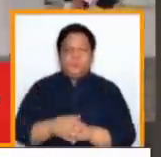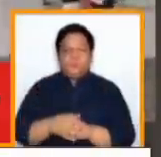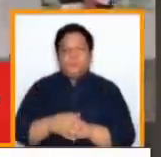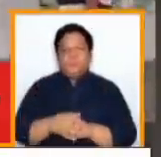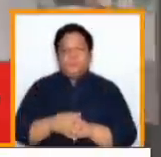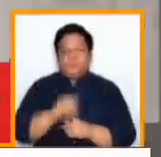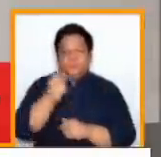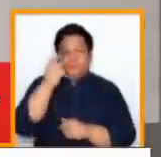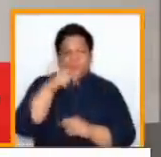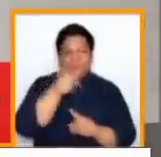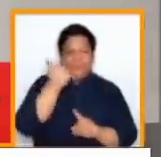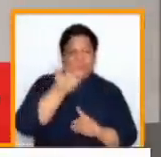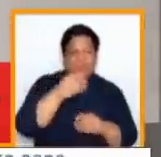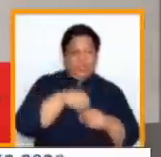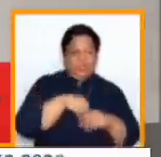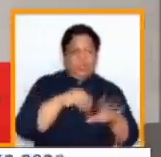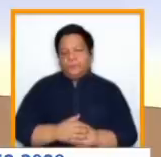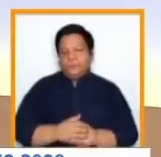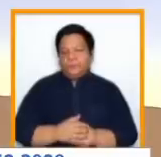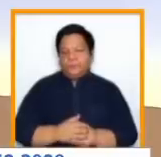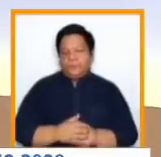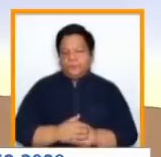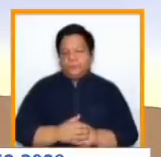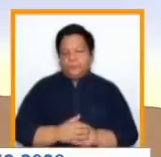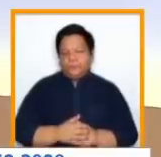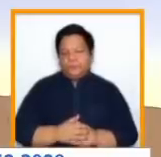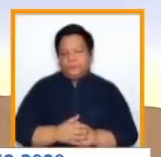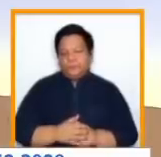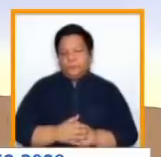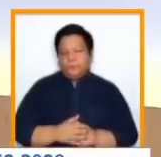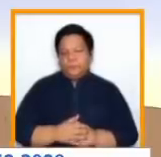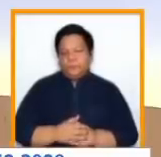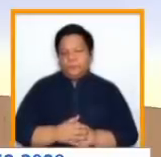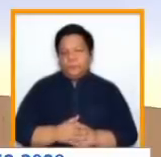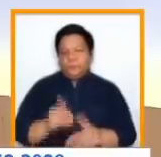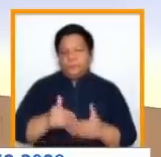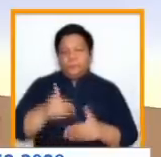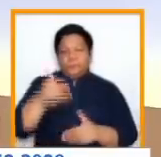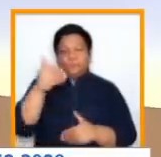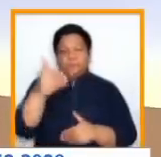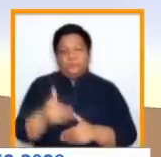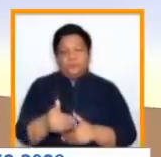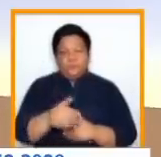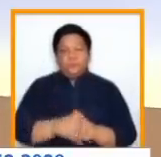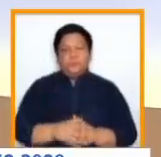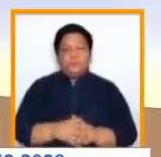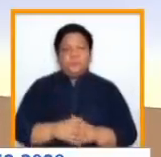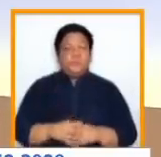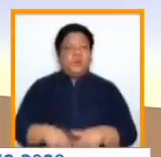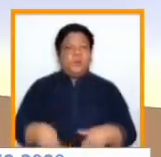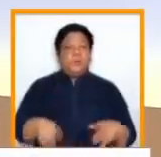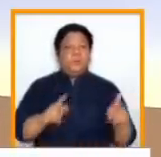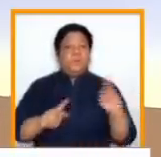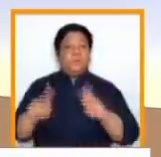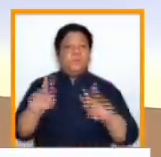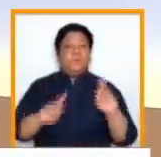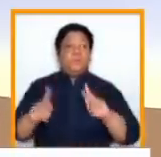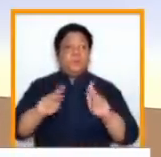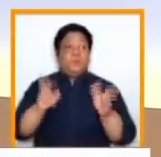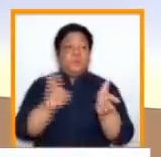lang ng mga pwede pumasok para makiramay sa burol. Samantala, bahagyang nabawasan ng mga taong magpaparehistro sa COMELEC sa